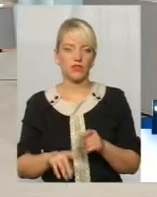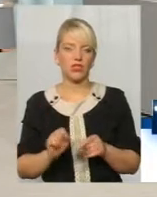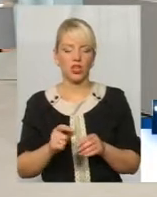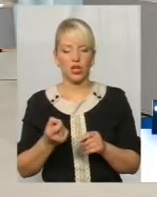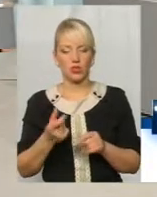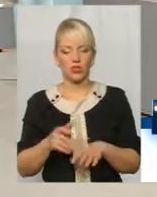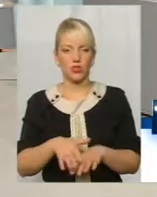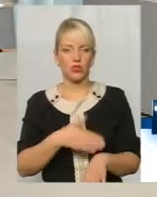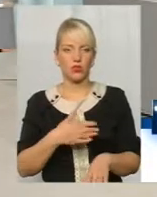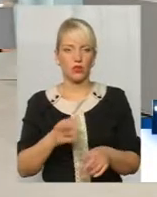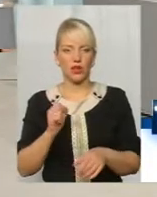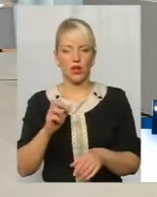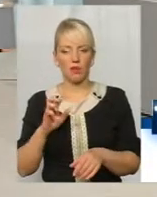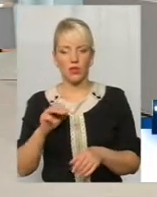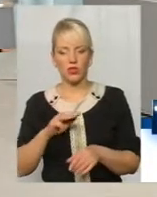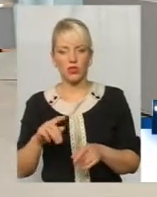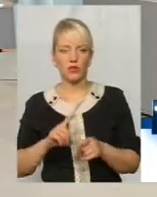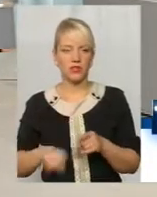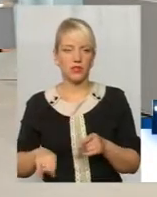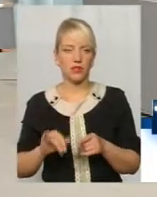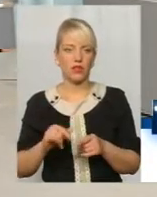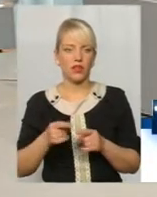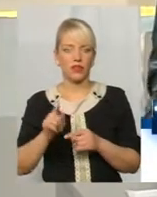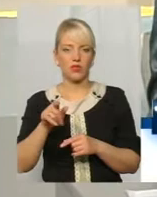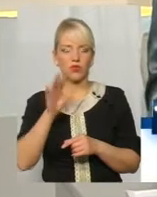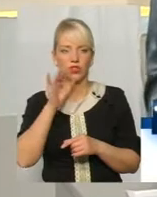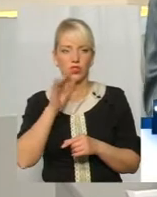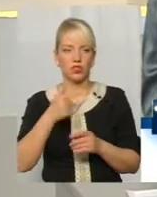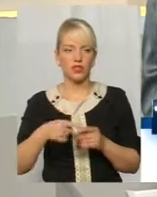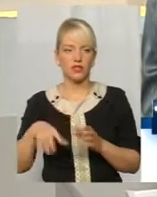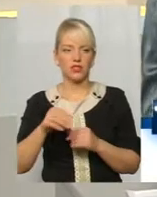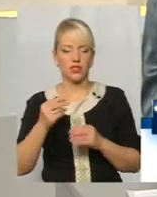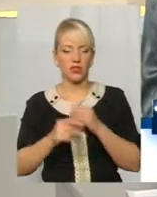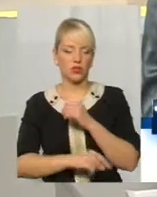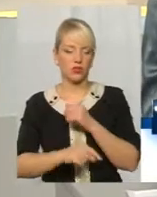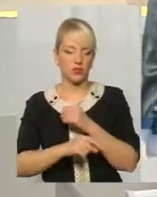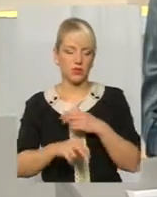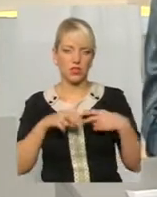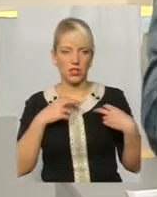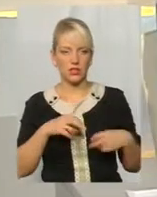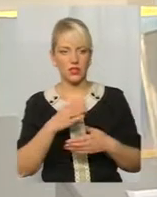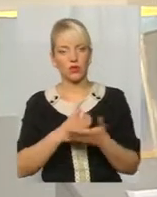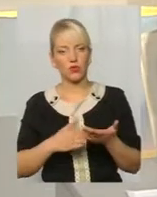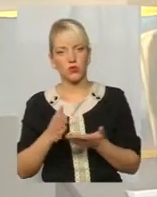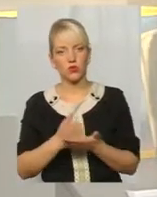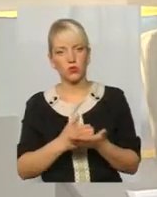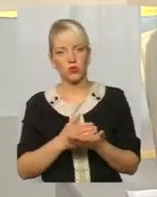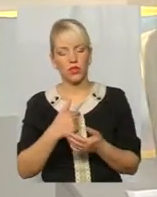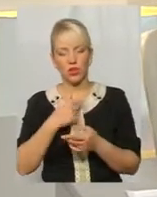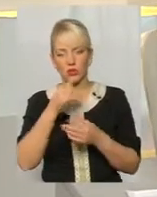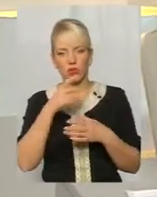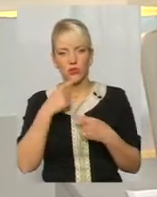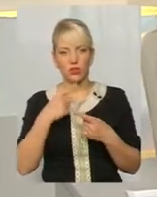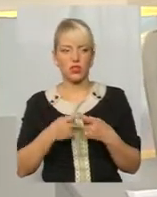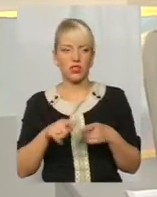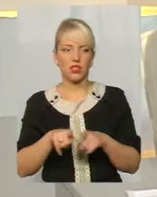ж миттєво, так? І в той же час ті всі корупційні ризики усунуті, чи просто не можемо ми сказати, що вони таким